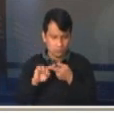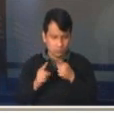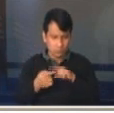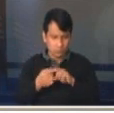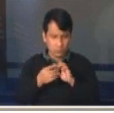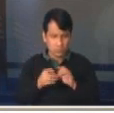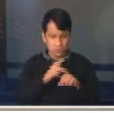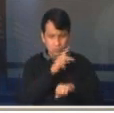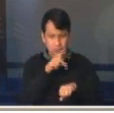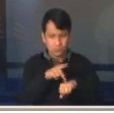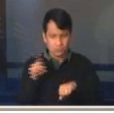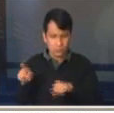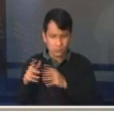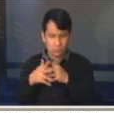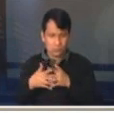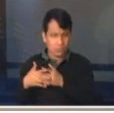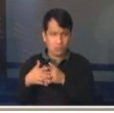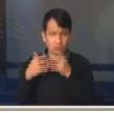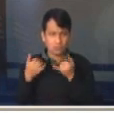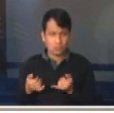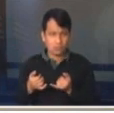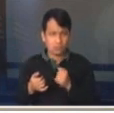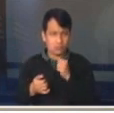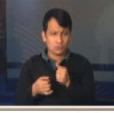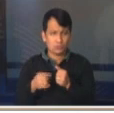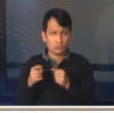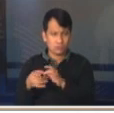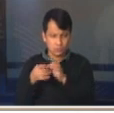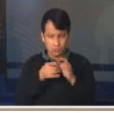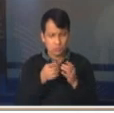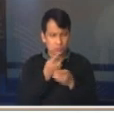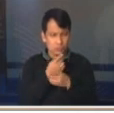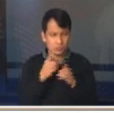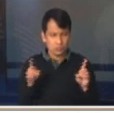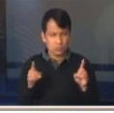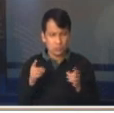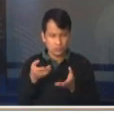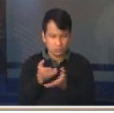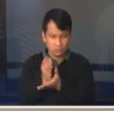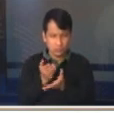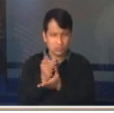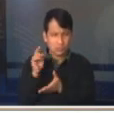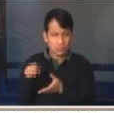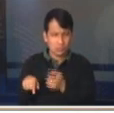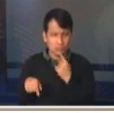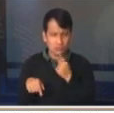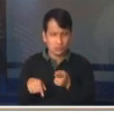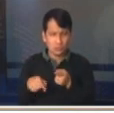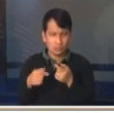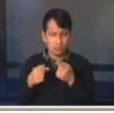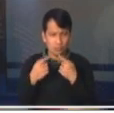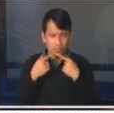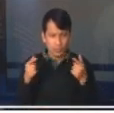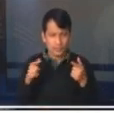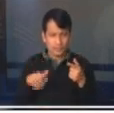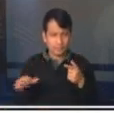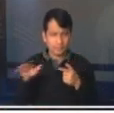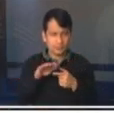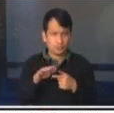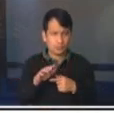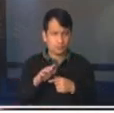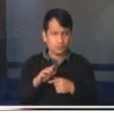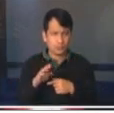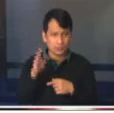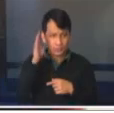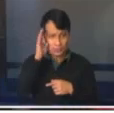ng Pilipinas at ng Amerika, na bati rin po sa demokrasya at civil rights. Napaabot din ng pagbati kila Biden